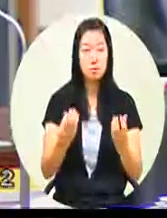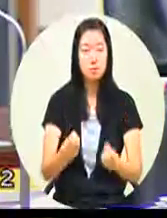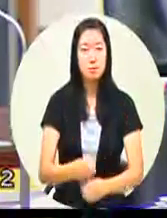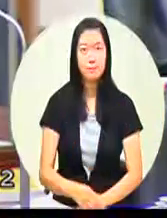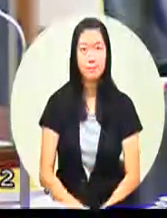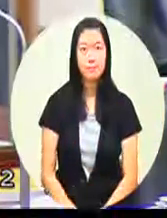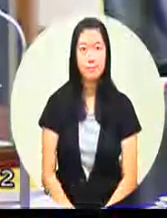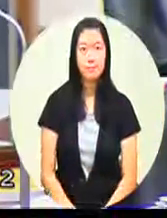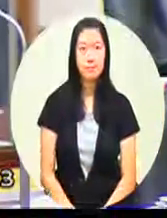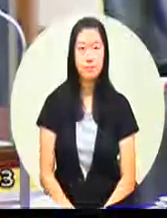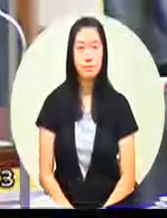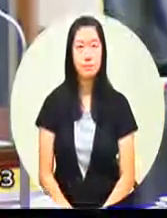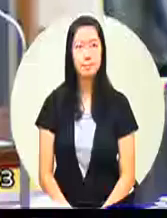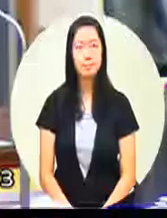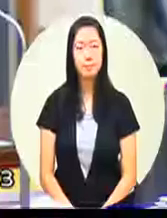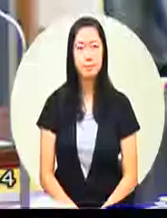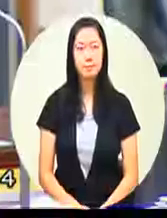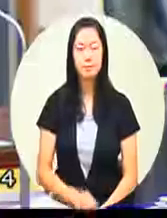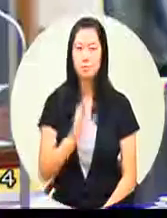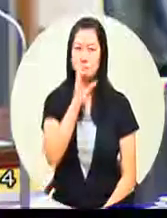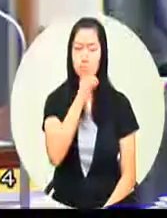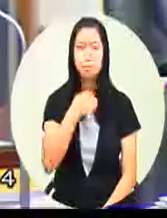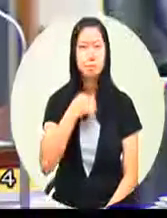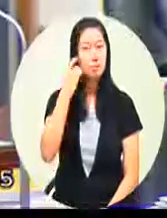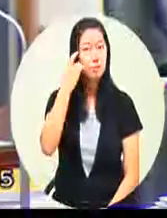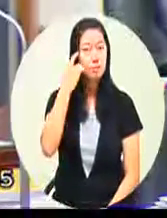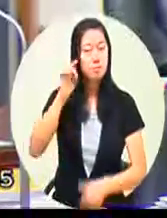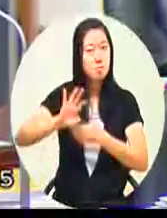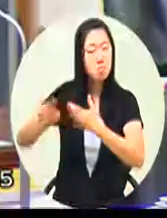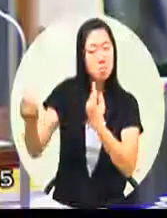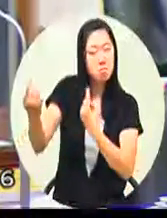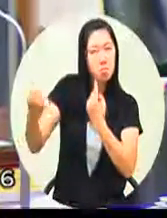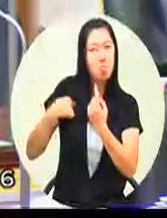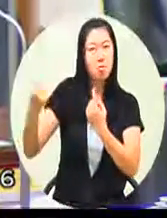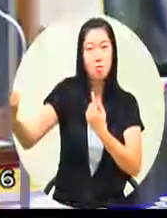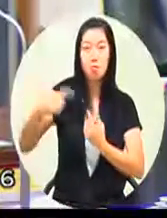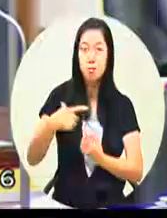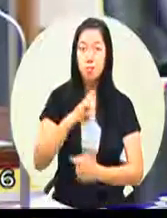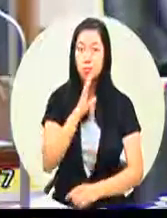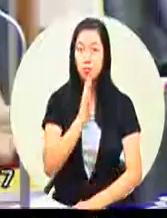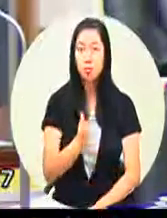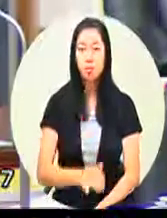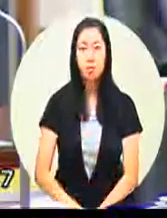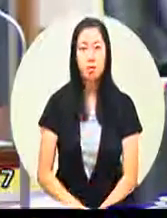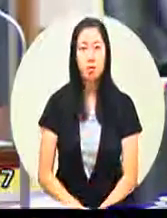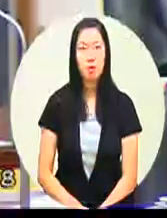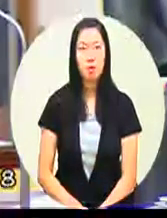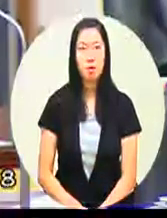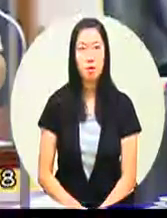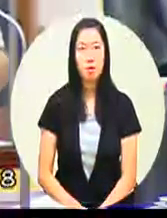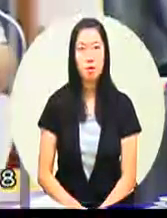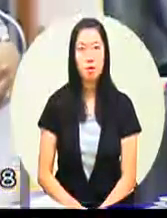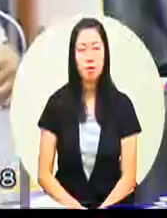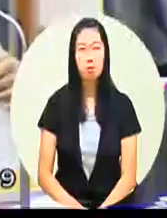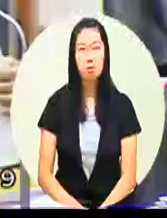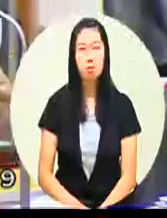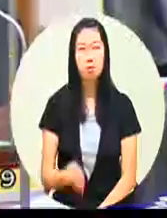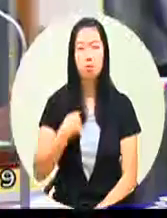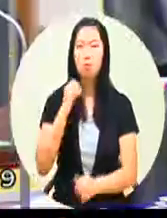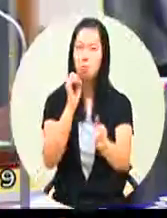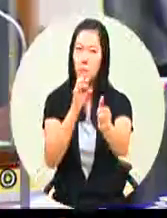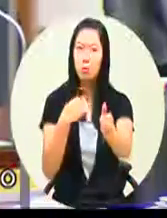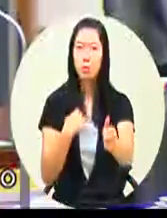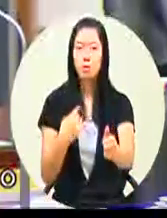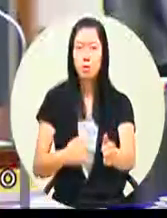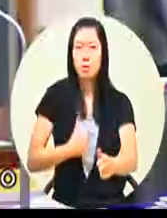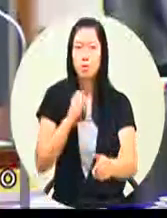想说。难道其他的有比这个更重要的吗？这明明都已经有生命的危